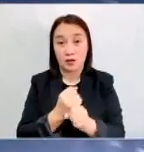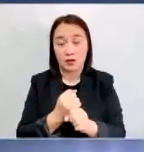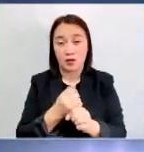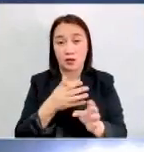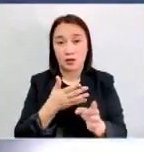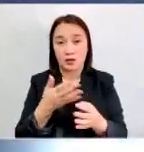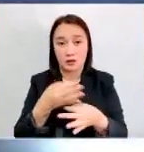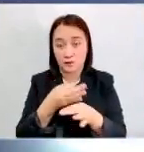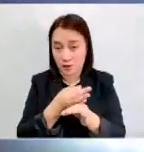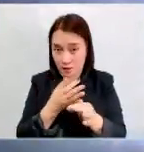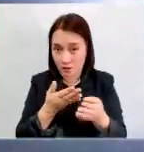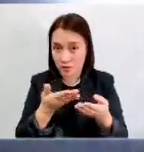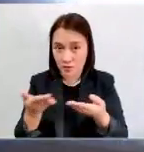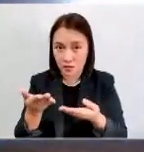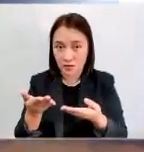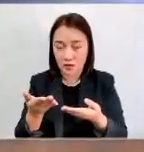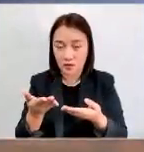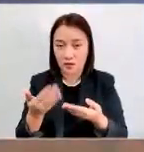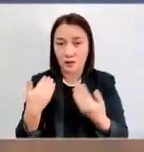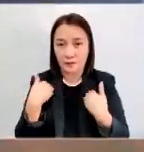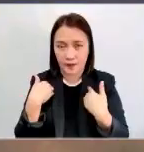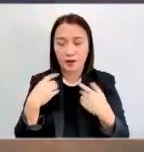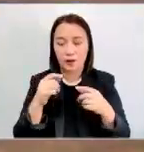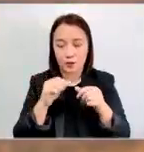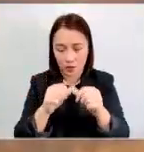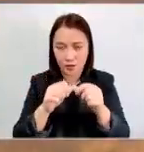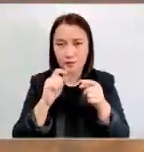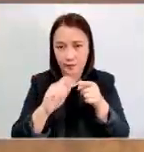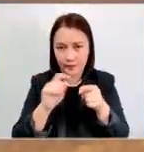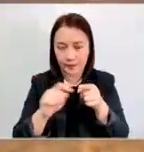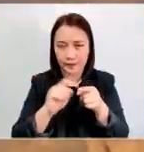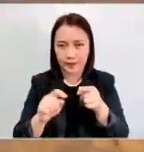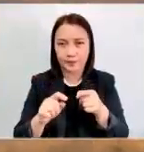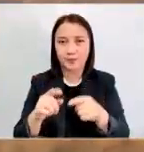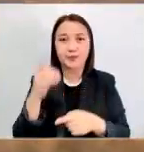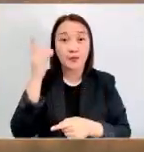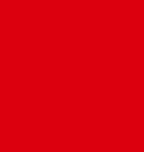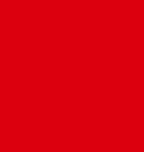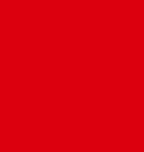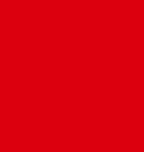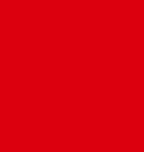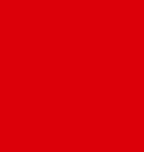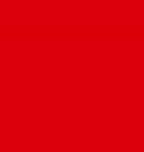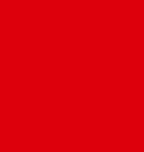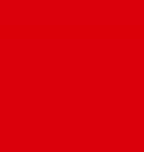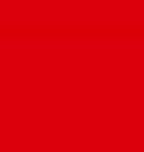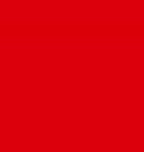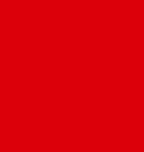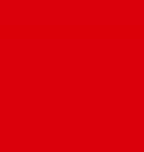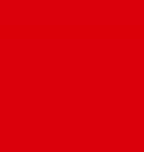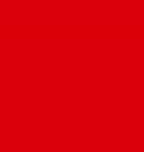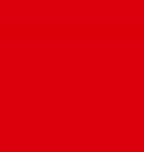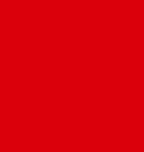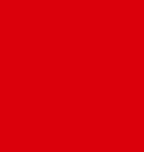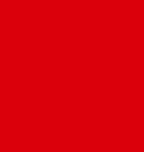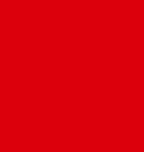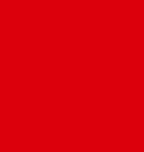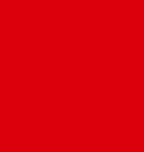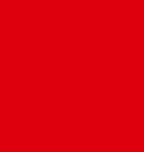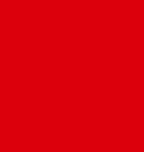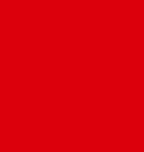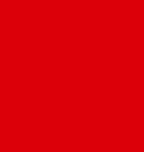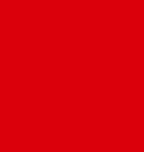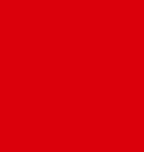supply ng kuryente sa lugar. Nagbabalita mula sa frontline, Dave Abuel, News 5. Mga kapatid, Jess De Los Santos po,